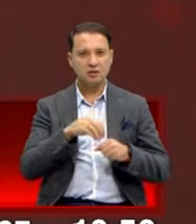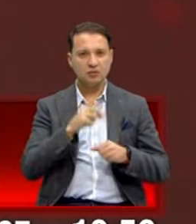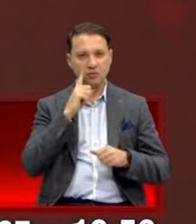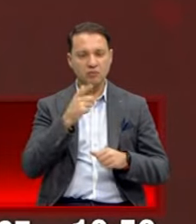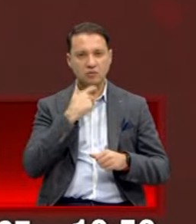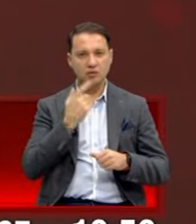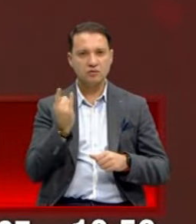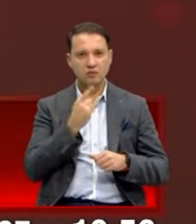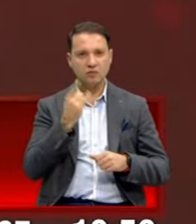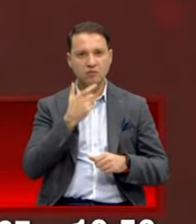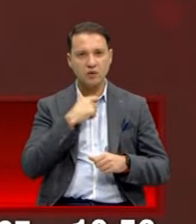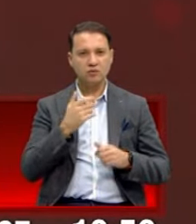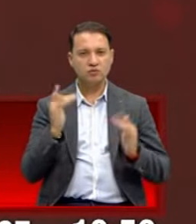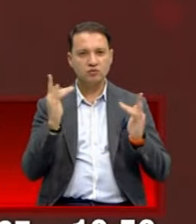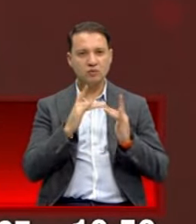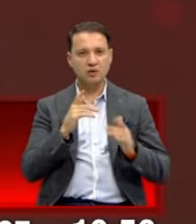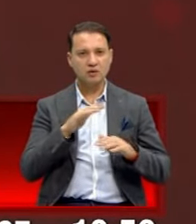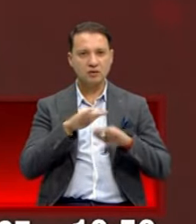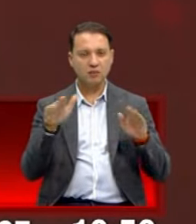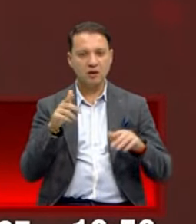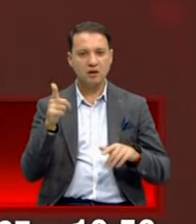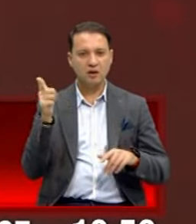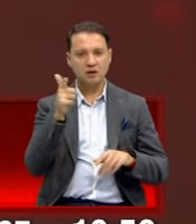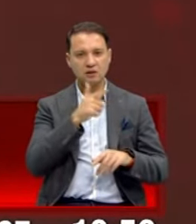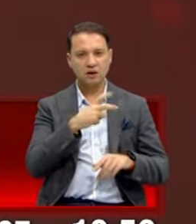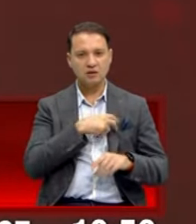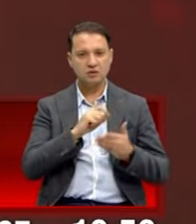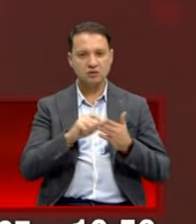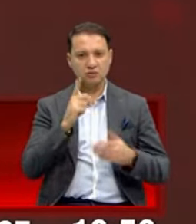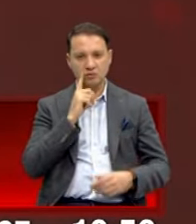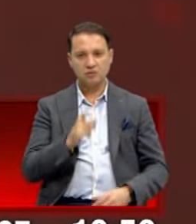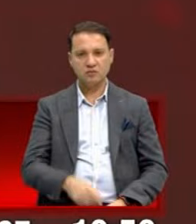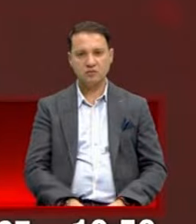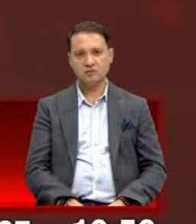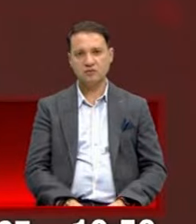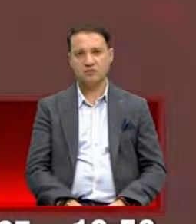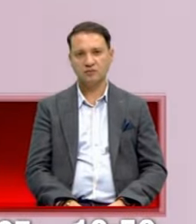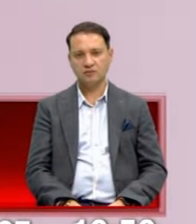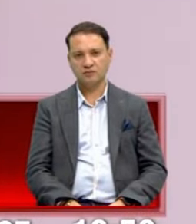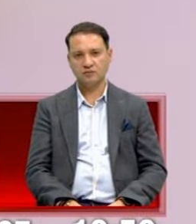boyunca boğazda dolaşıp boğaz köprülerinin tabanına lazerle aşk yazıları yazdırıyor.